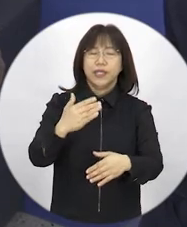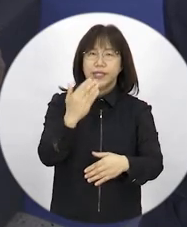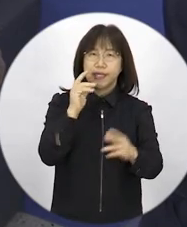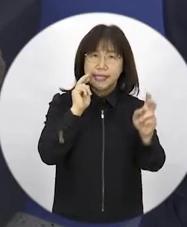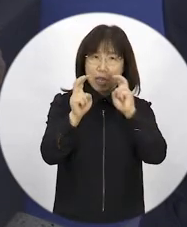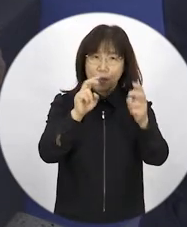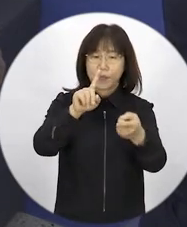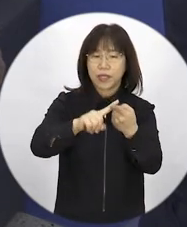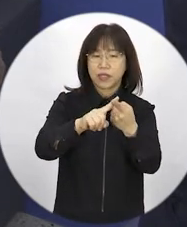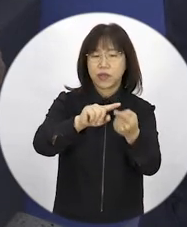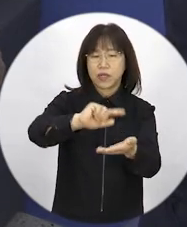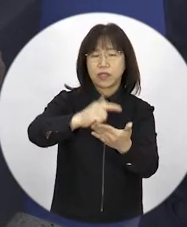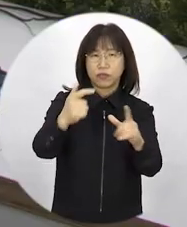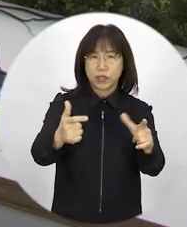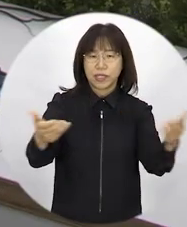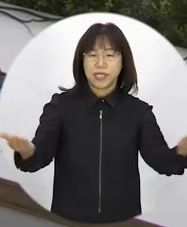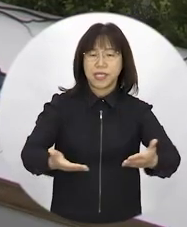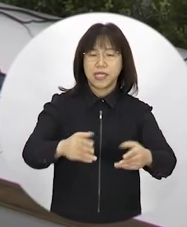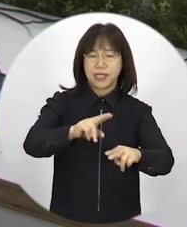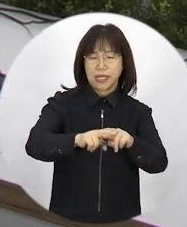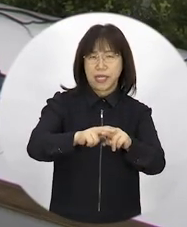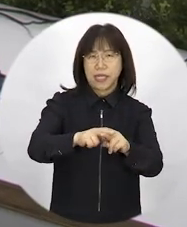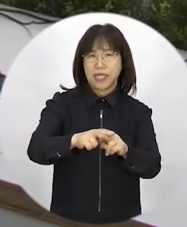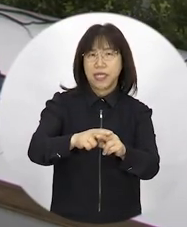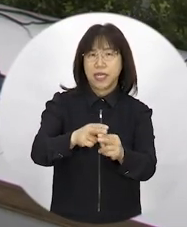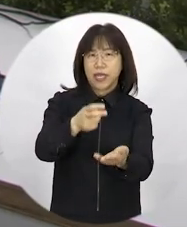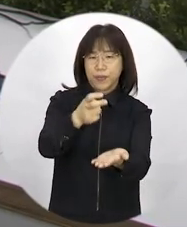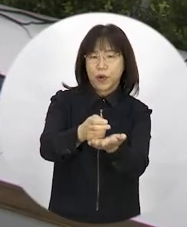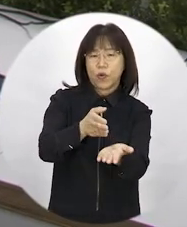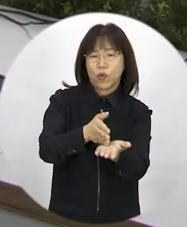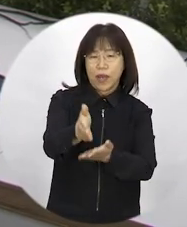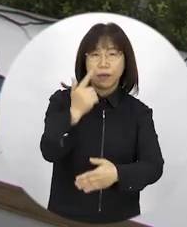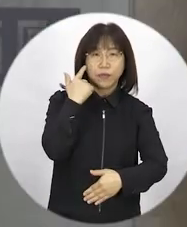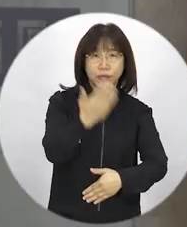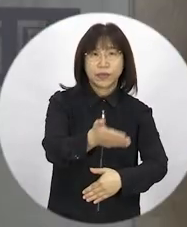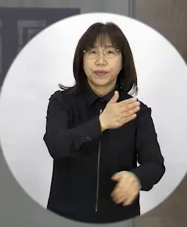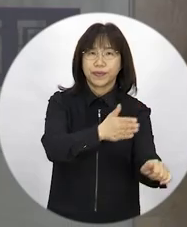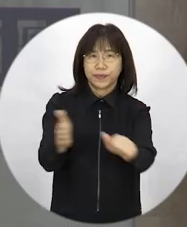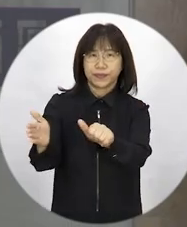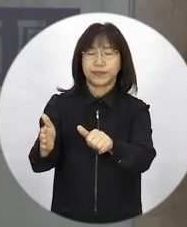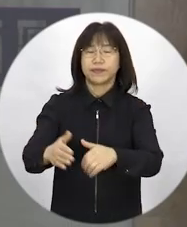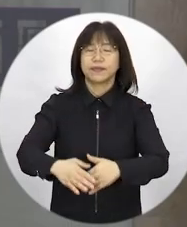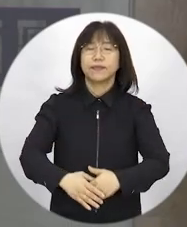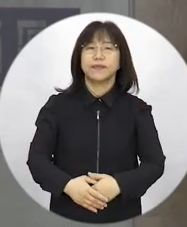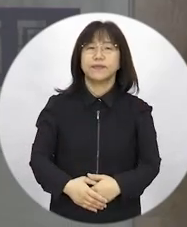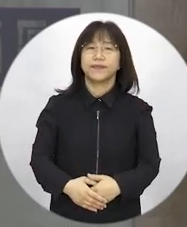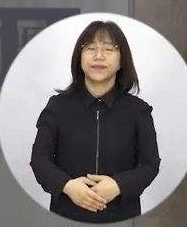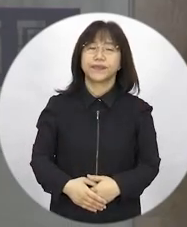네트워크 지원 사업에 대한 자세한 사항은 강서구청 일자리정책과로 문의하면 됩니다.